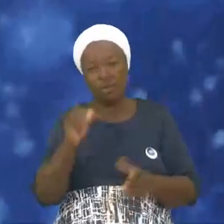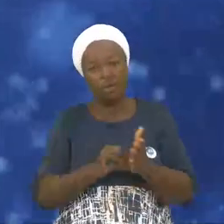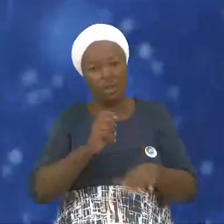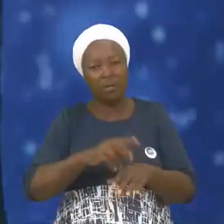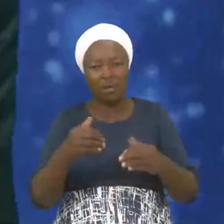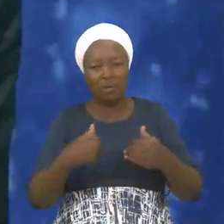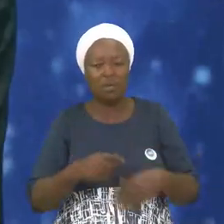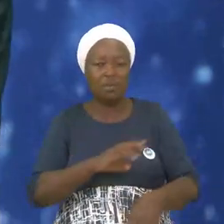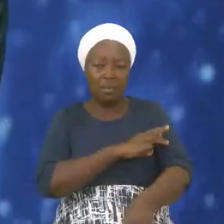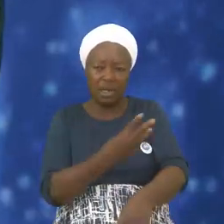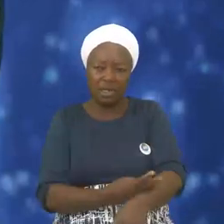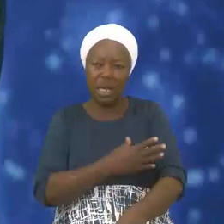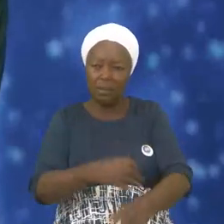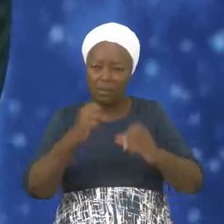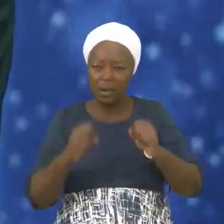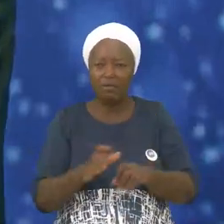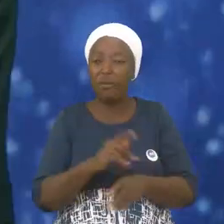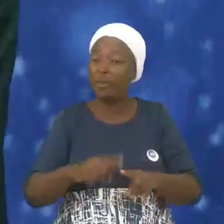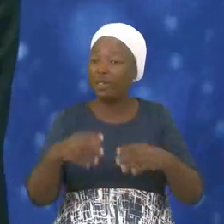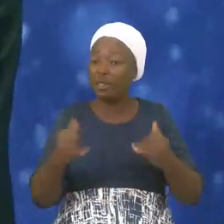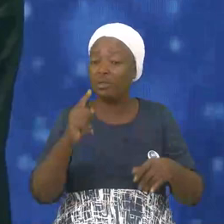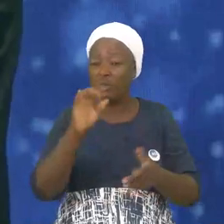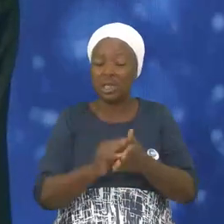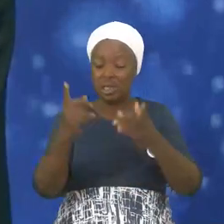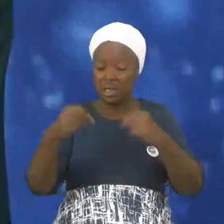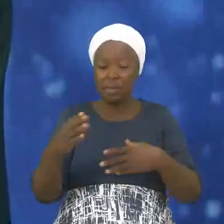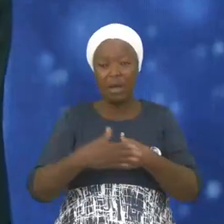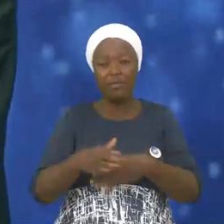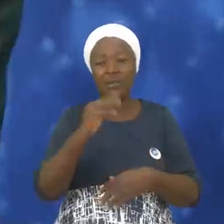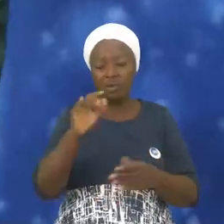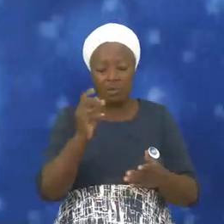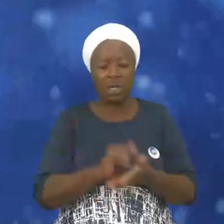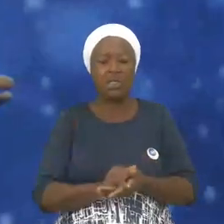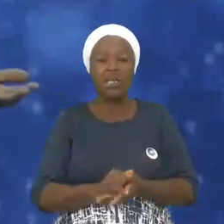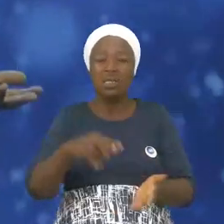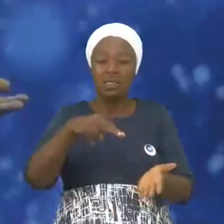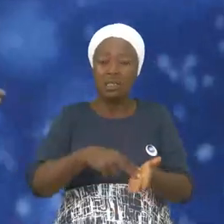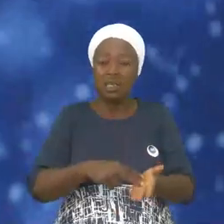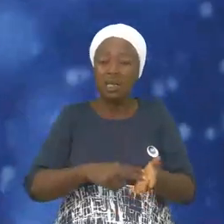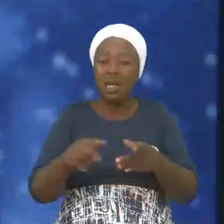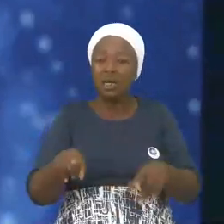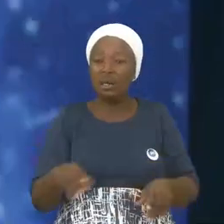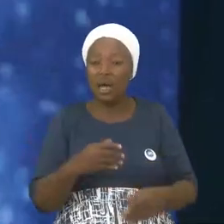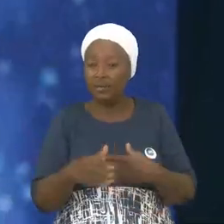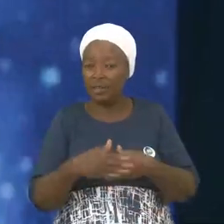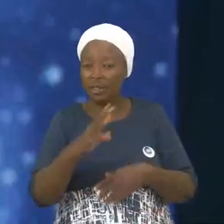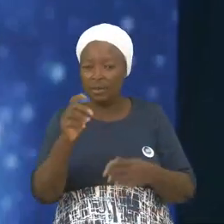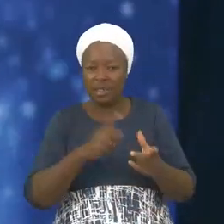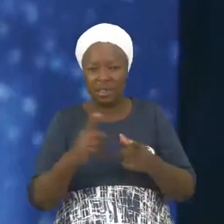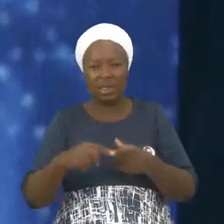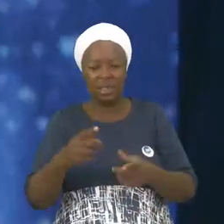son temps, il était puissant et fort. Mais maintenant, celui qui est venu après lui, celui